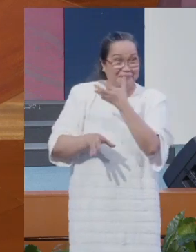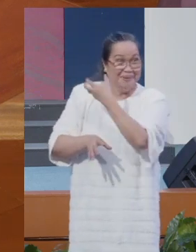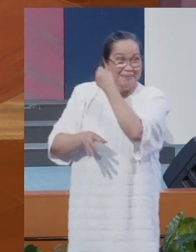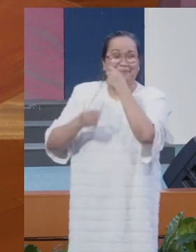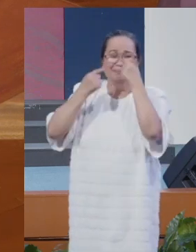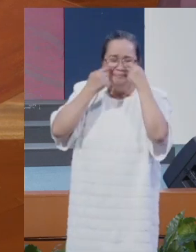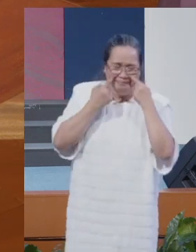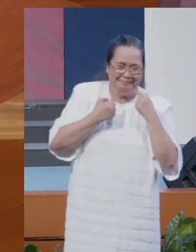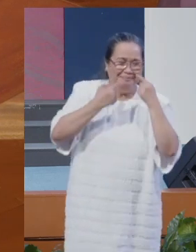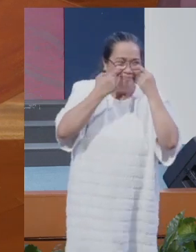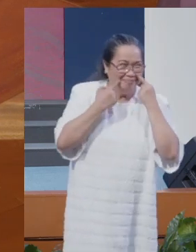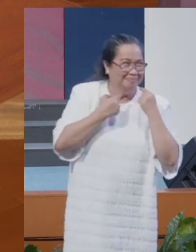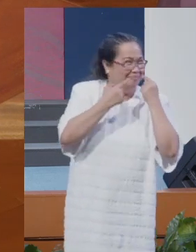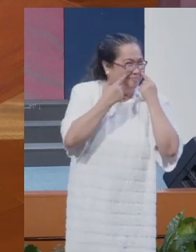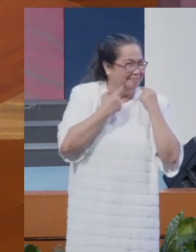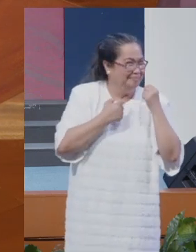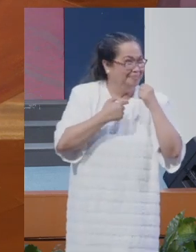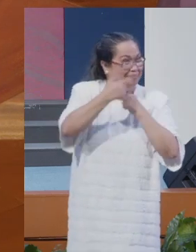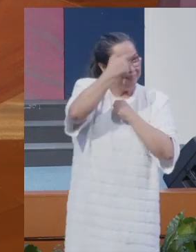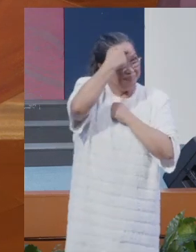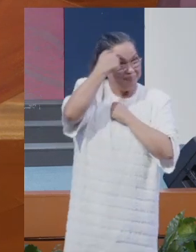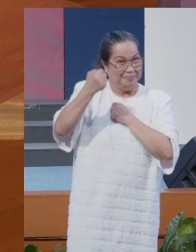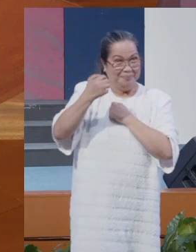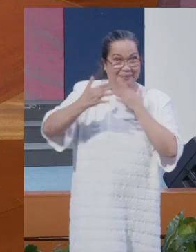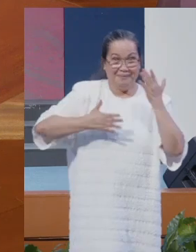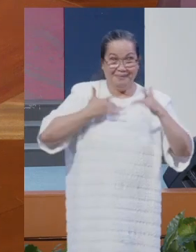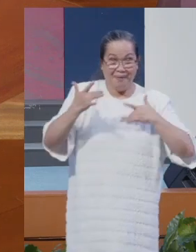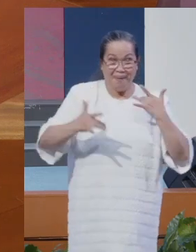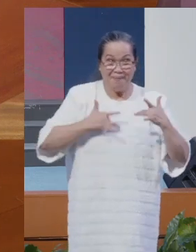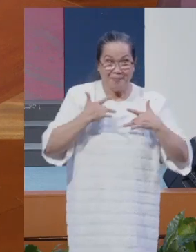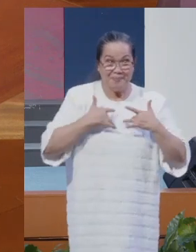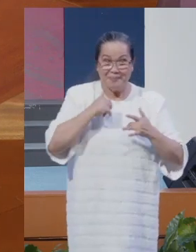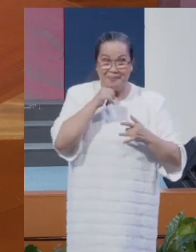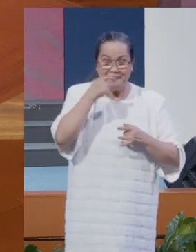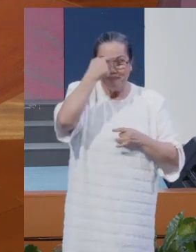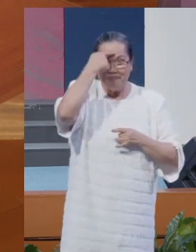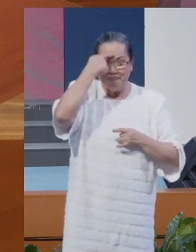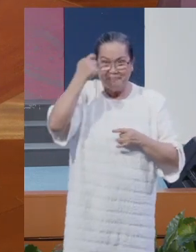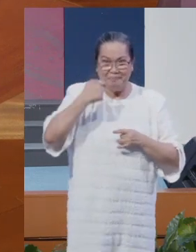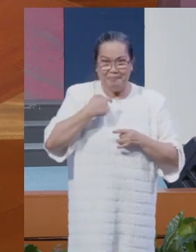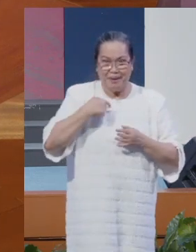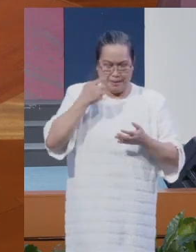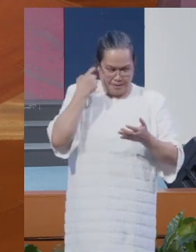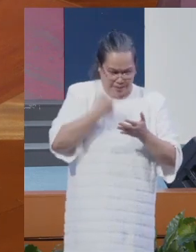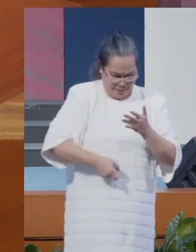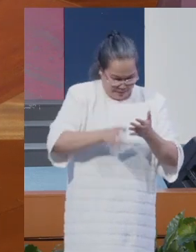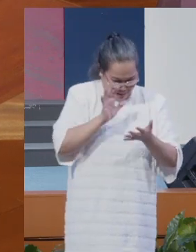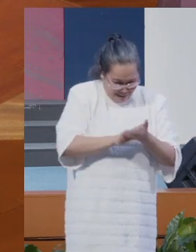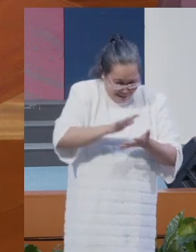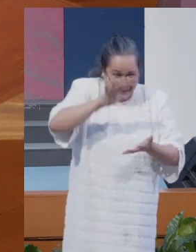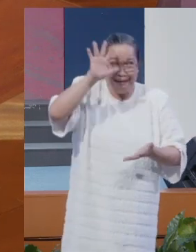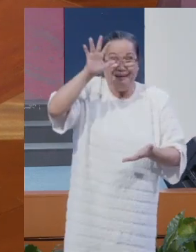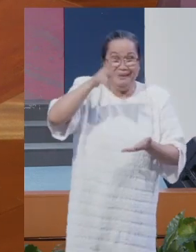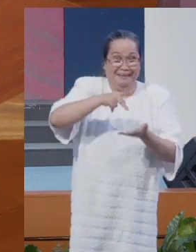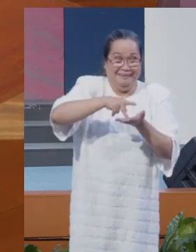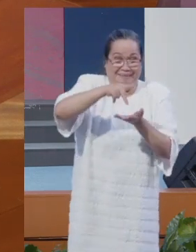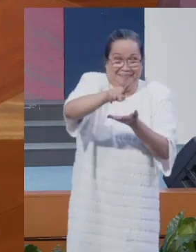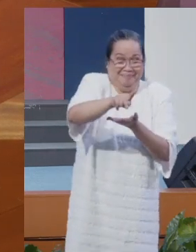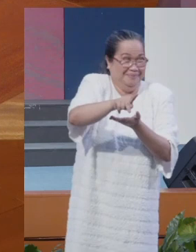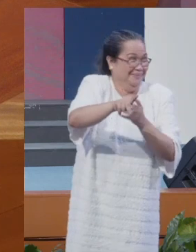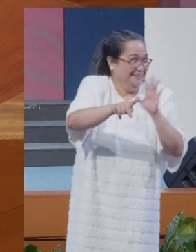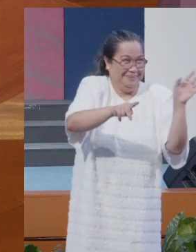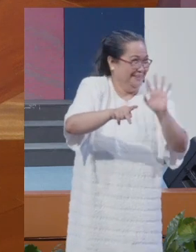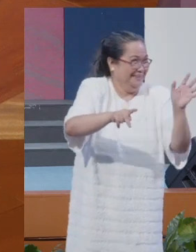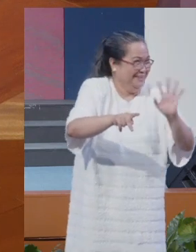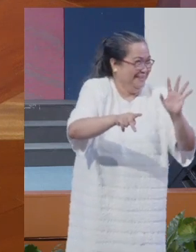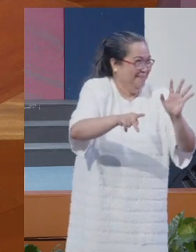No? Dahil po sa katuwaan yon, hindi po dahil sa laki ng gasto sa kasal ko. No? Hindi po.